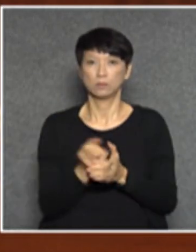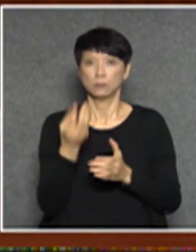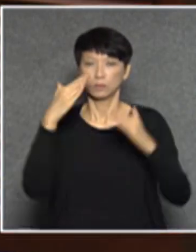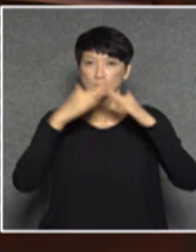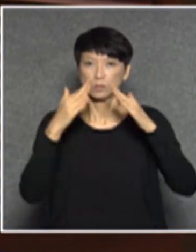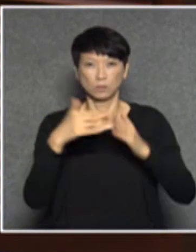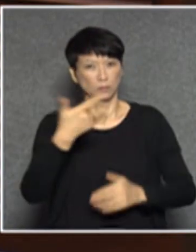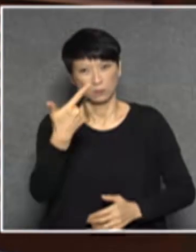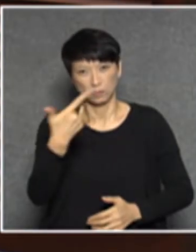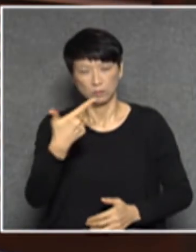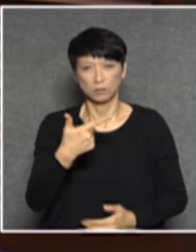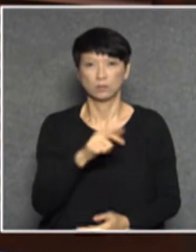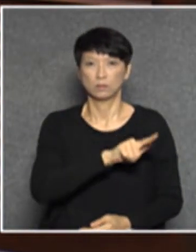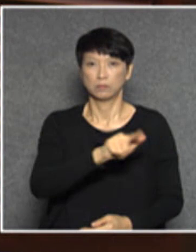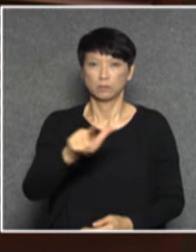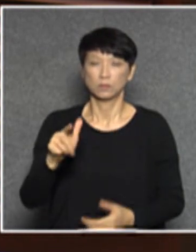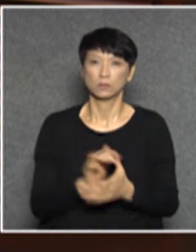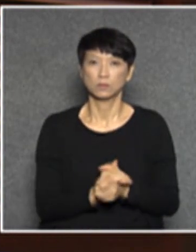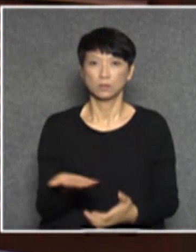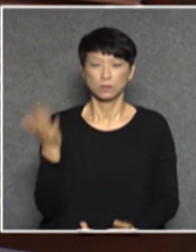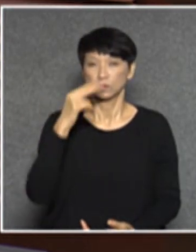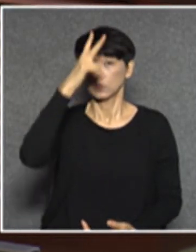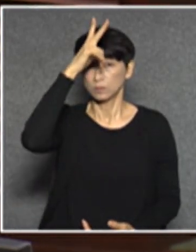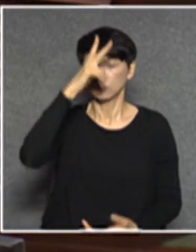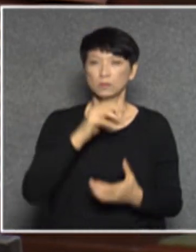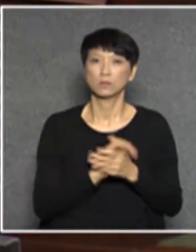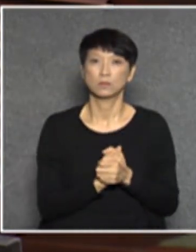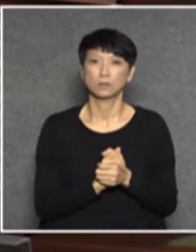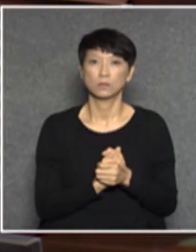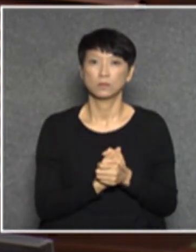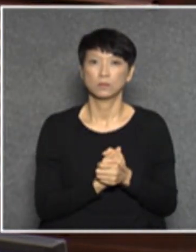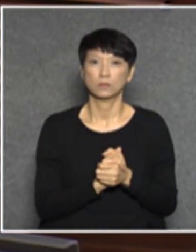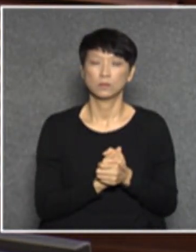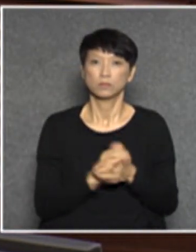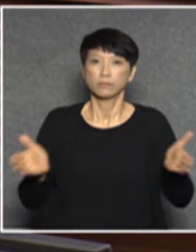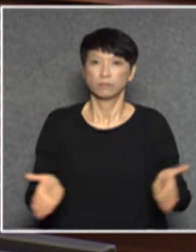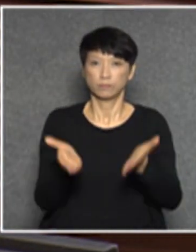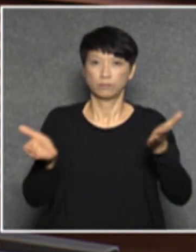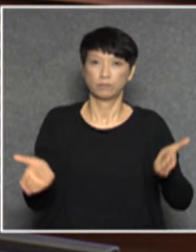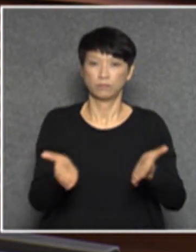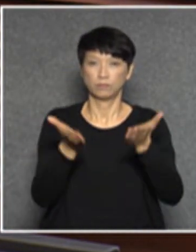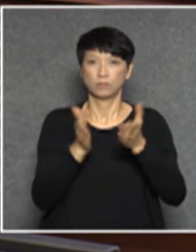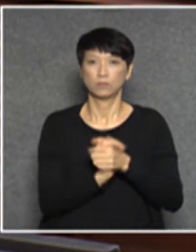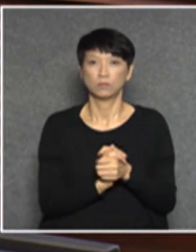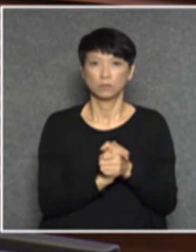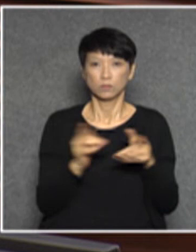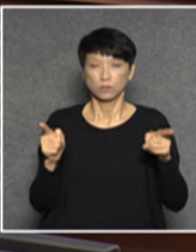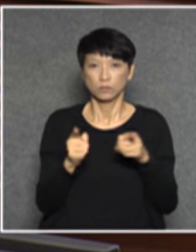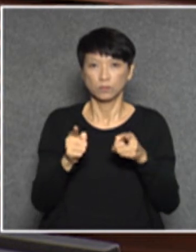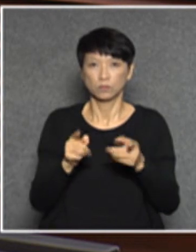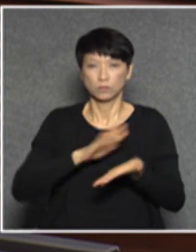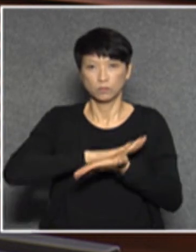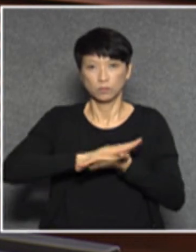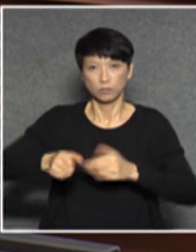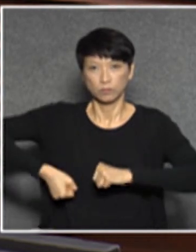量的衛生黑點。過去政府確實是有推動短期的清潔行動，但